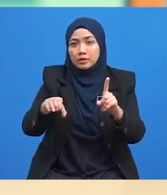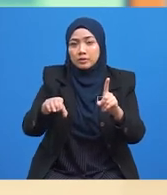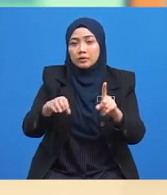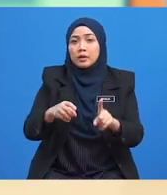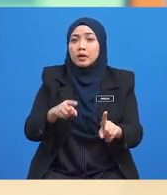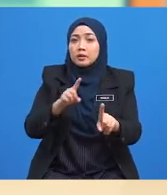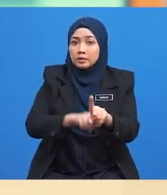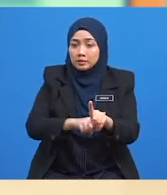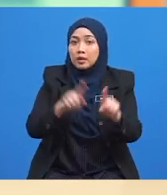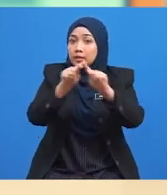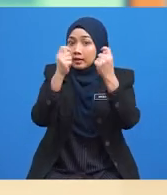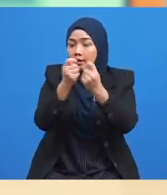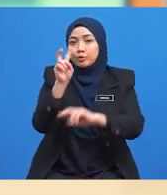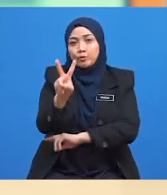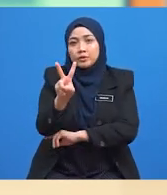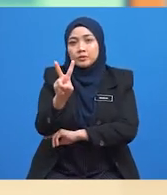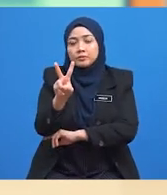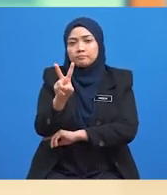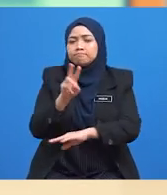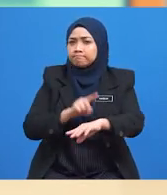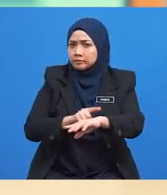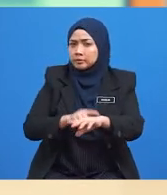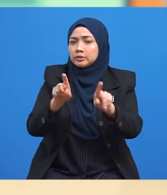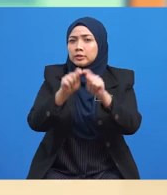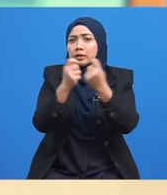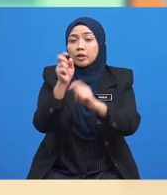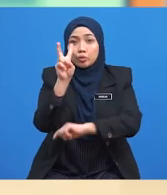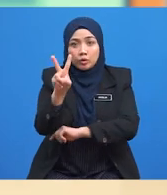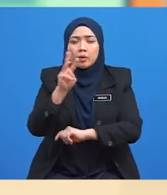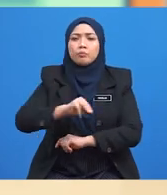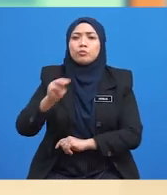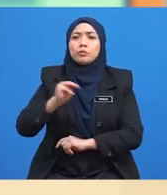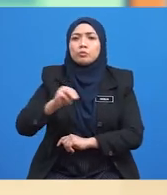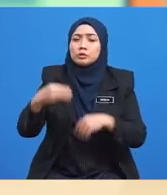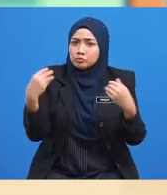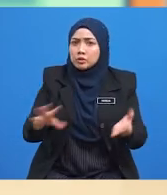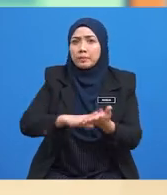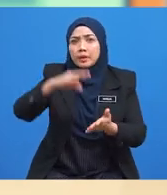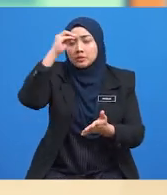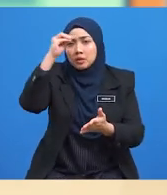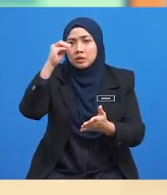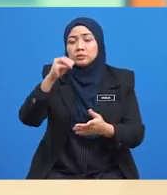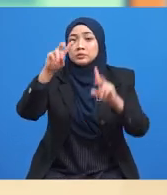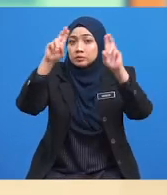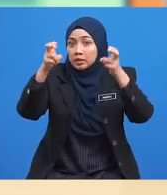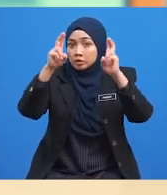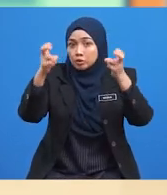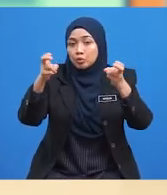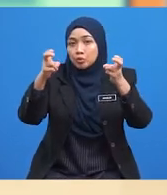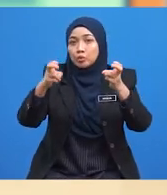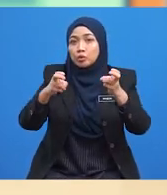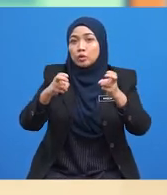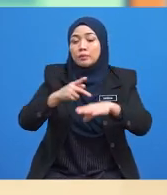2? Semasa di tingkatan 2, murid-murid telah mempelajari tajuk sukatan